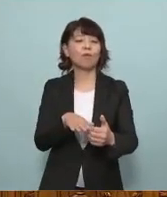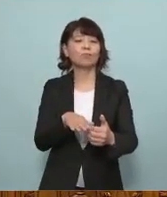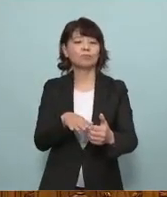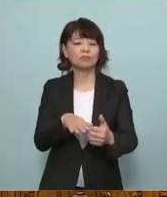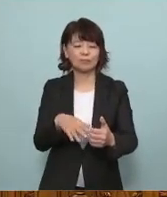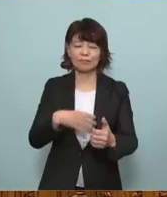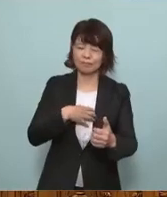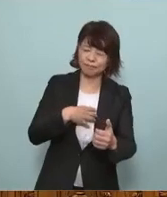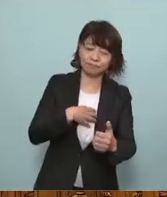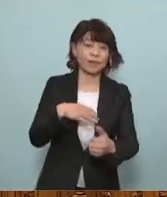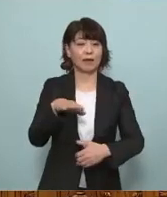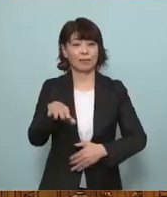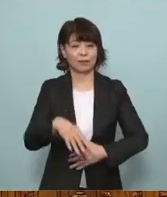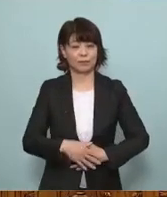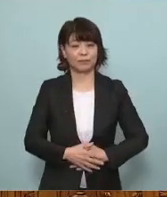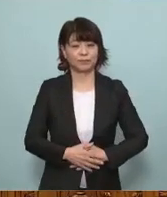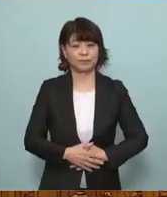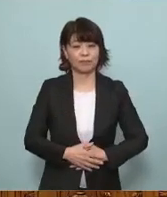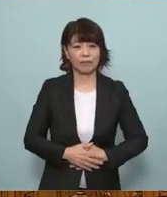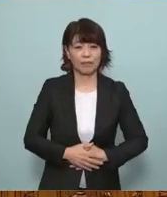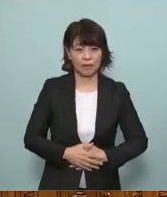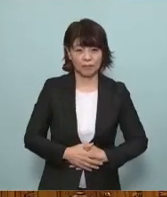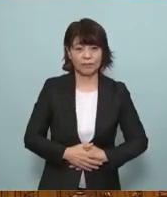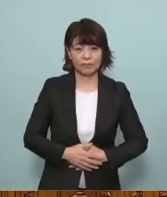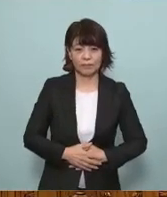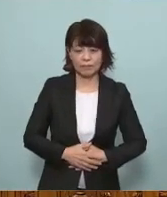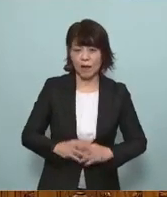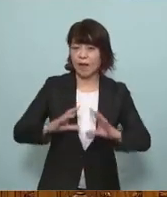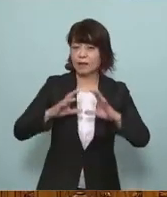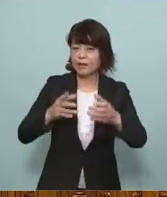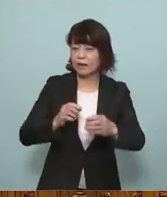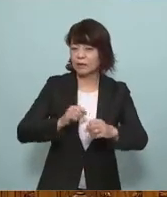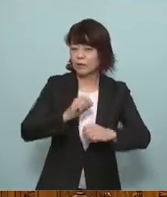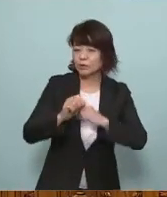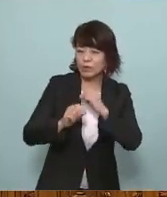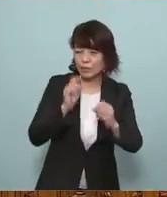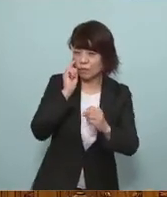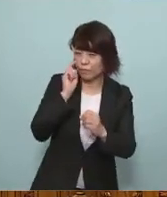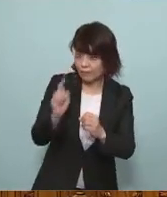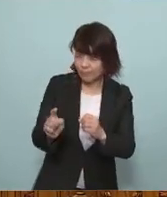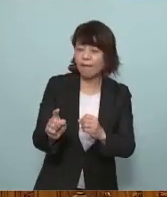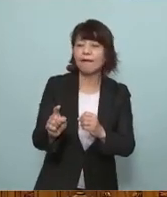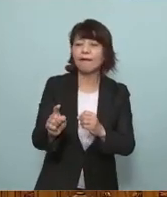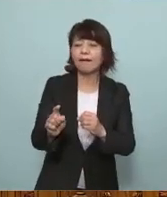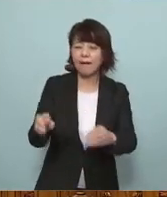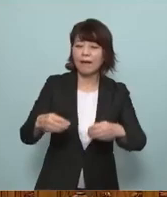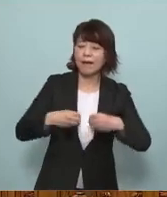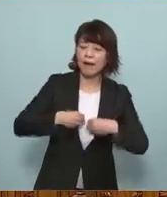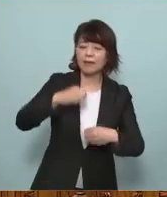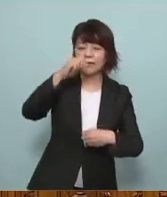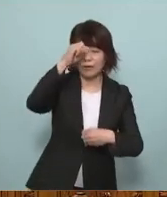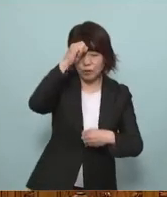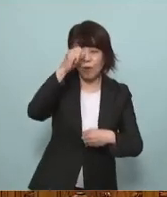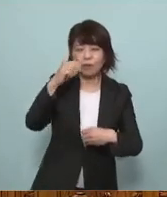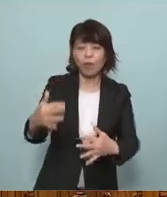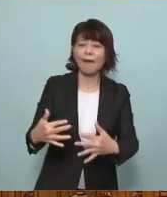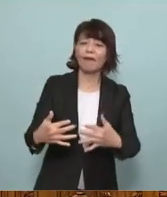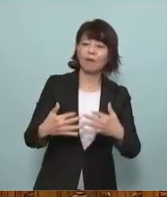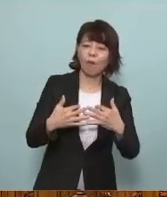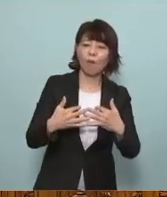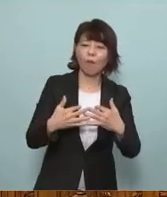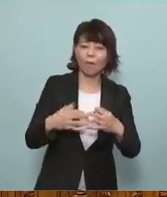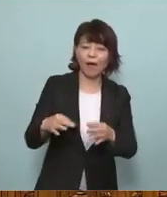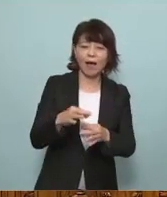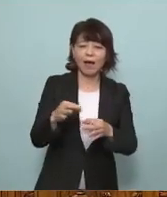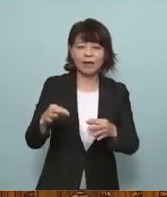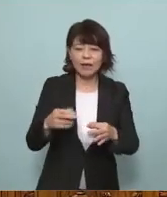が存在しています。内外経済の動向を常に注視し、感染症による影響や金融資本